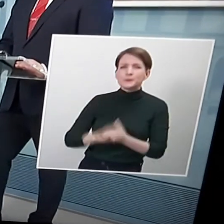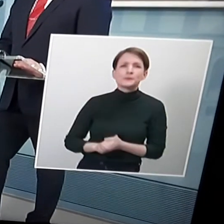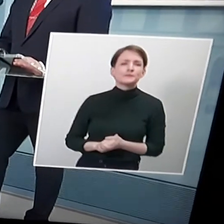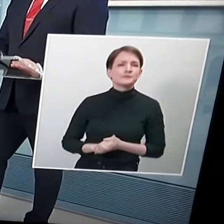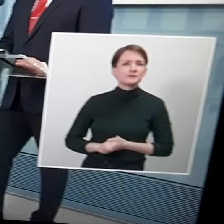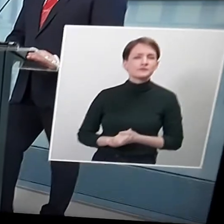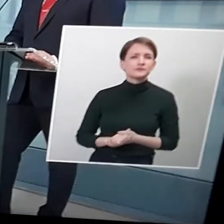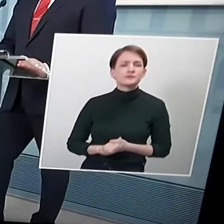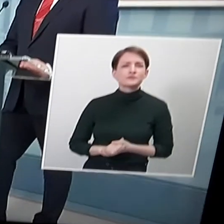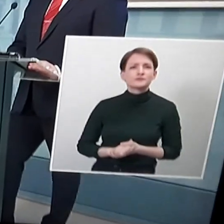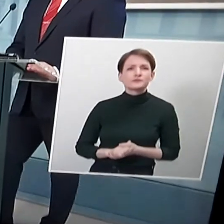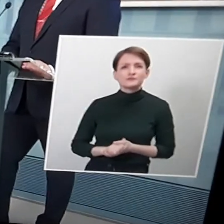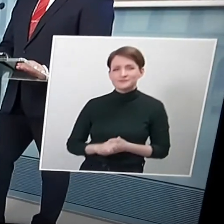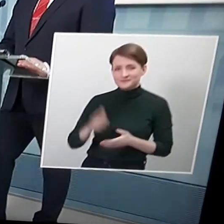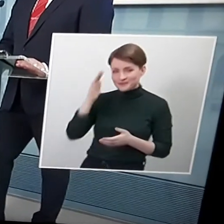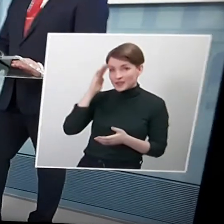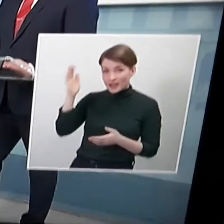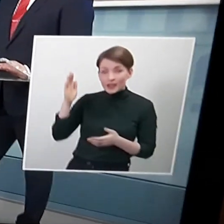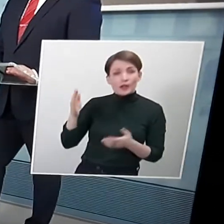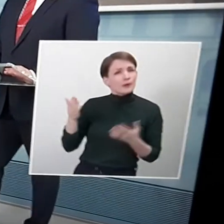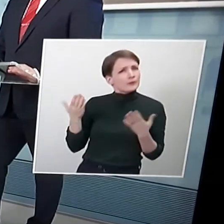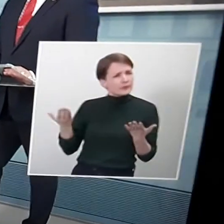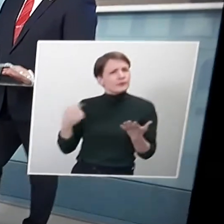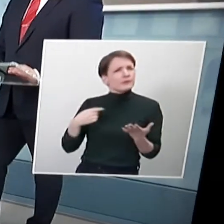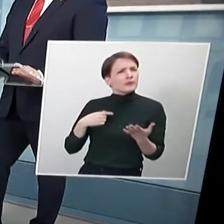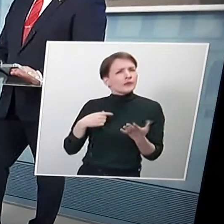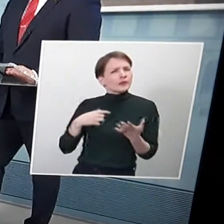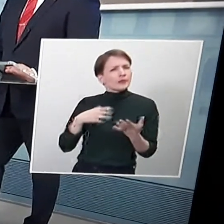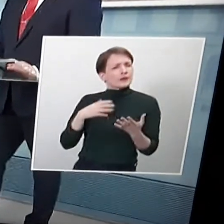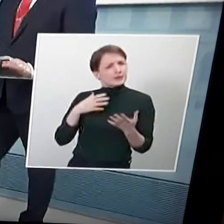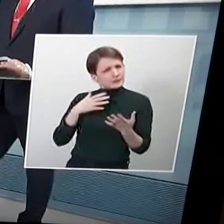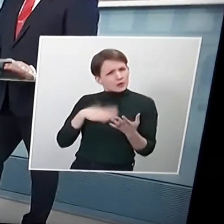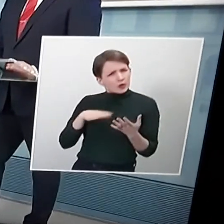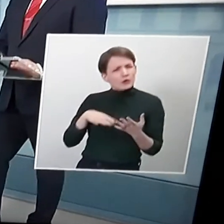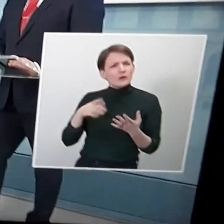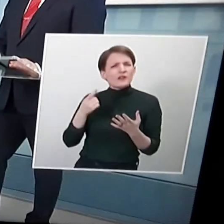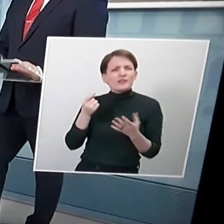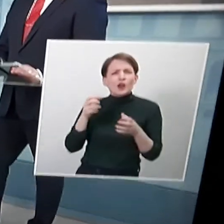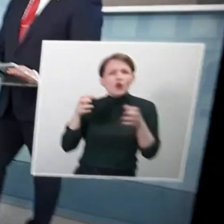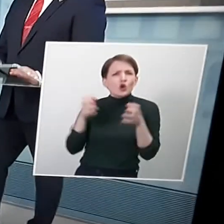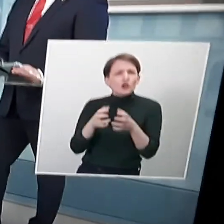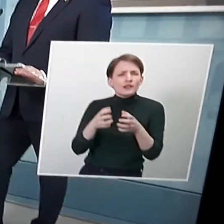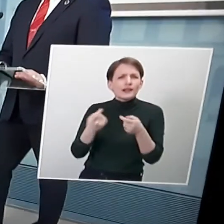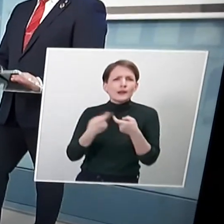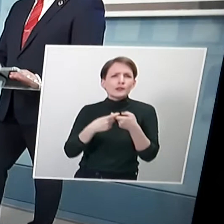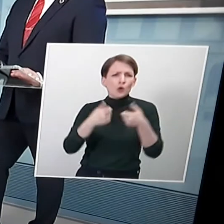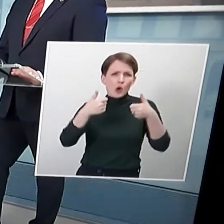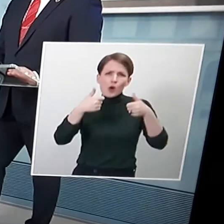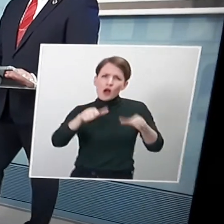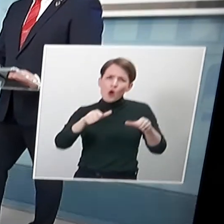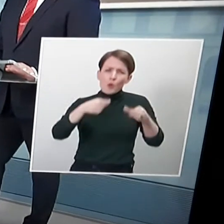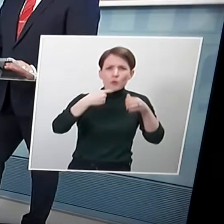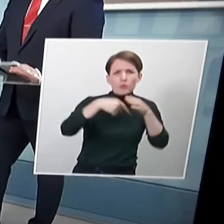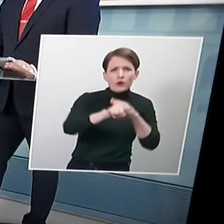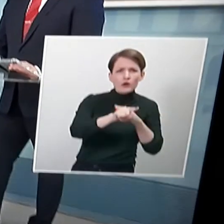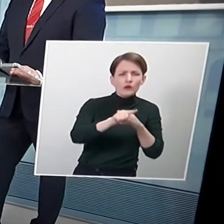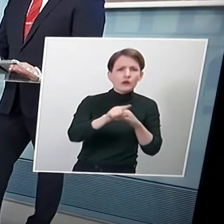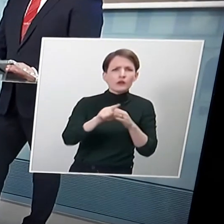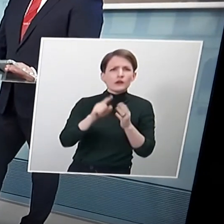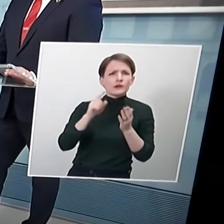jokaiselle. Hei, olisin vähän konkretiaa toivonut tähän kaupassa käyntiin.